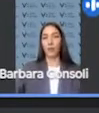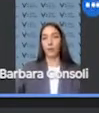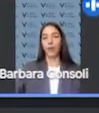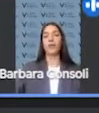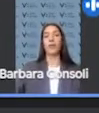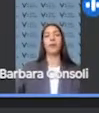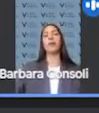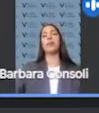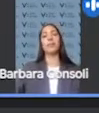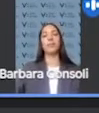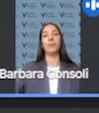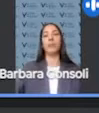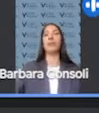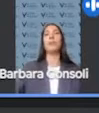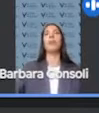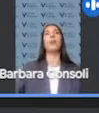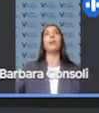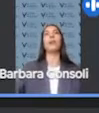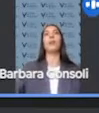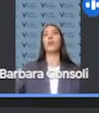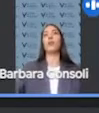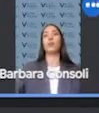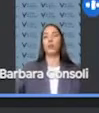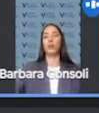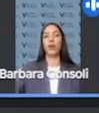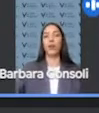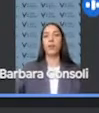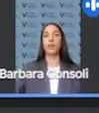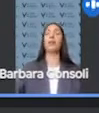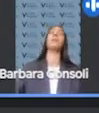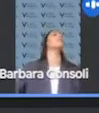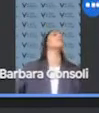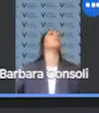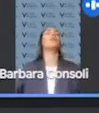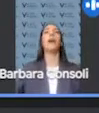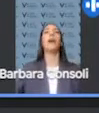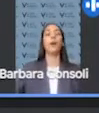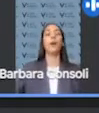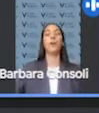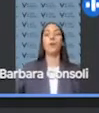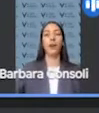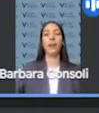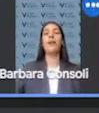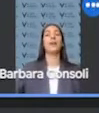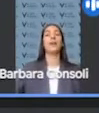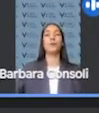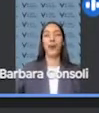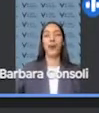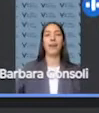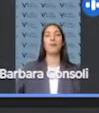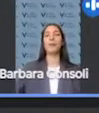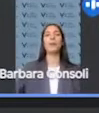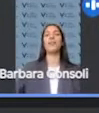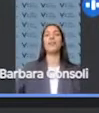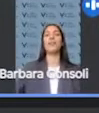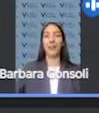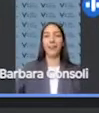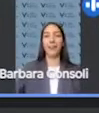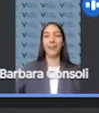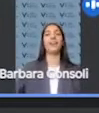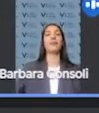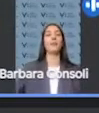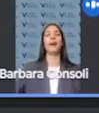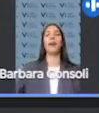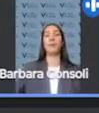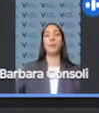spicca giurisprudenza, quindi ad esempio una domanda che molto spesso mi viene fatta ma come fai a studiare quei mattoni